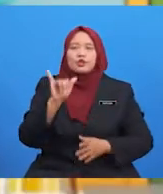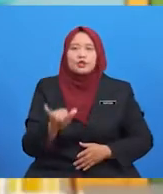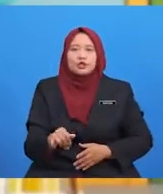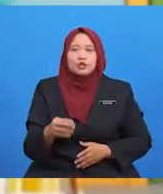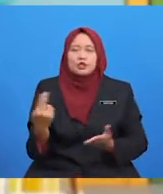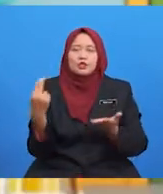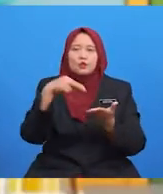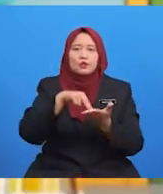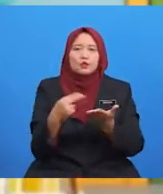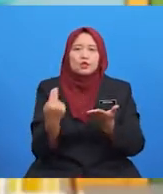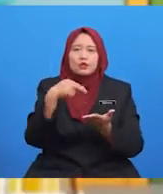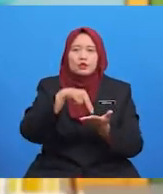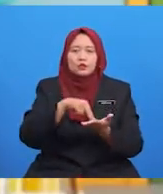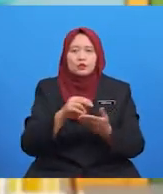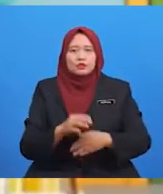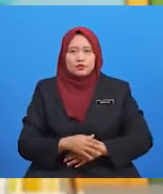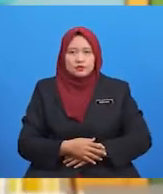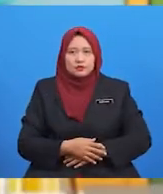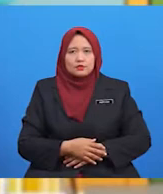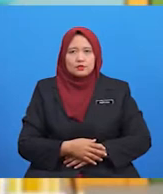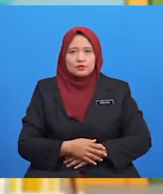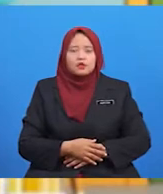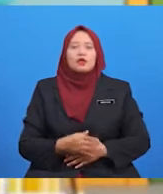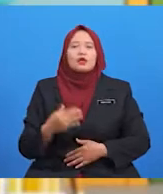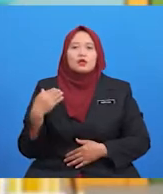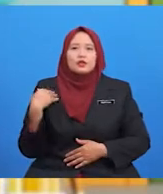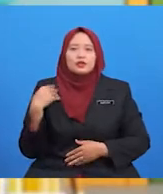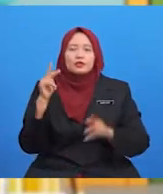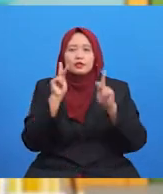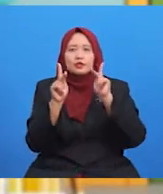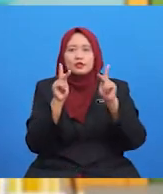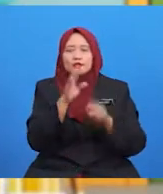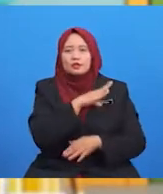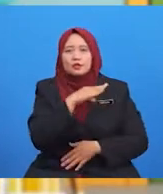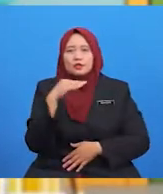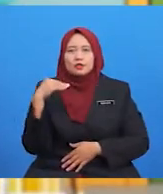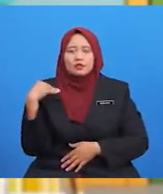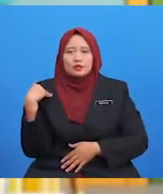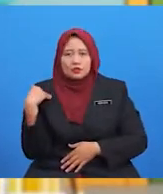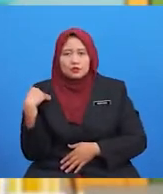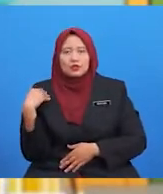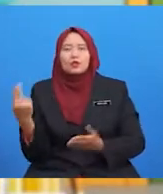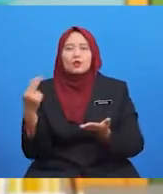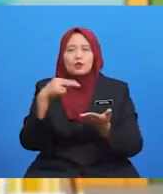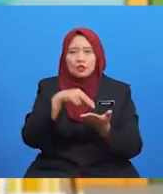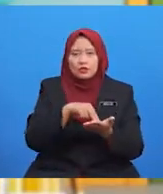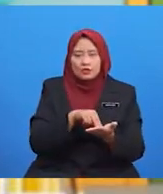Terdapat perulangan kata dan juga perulangan bunyi huruf vokal dan